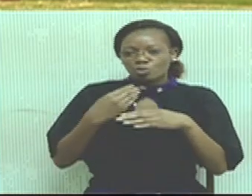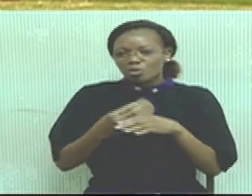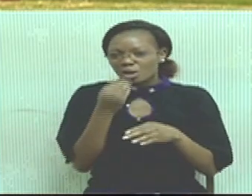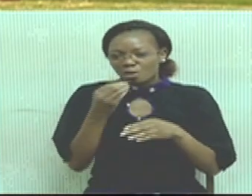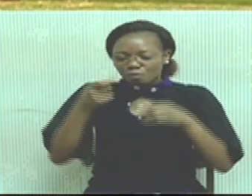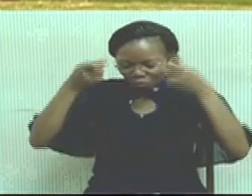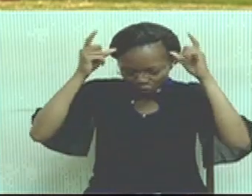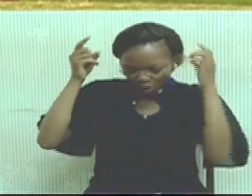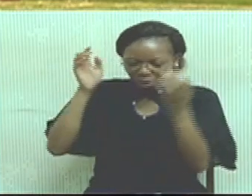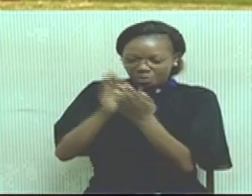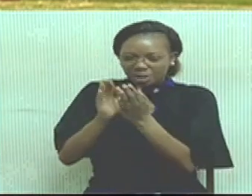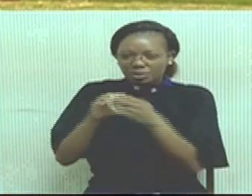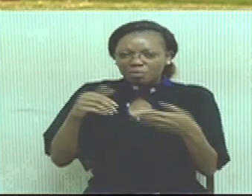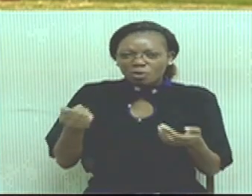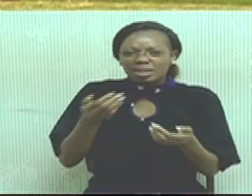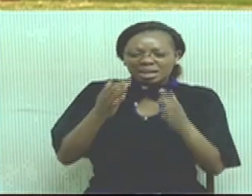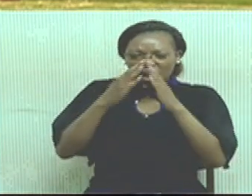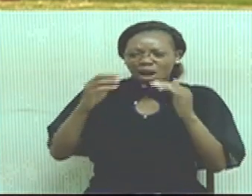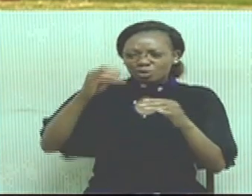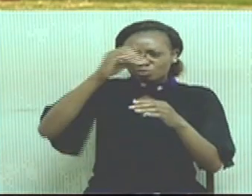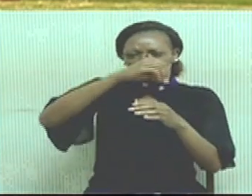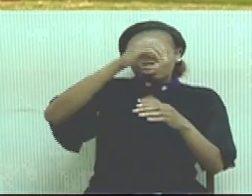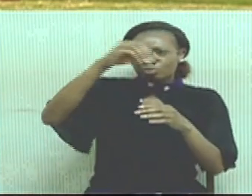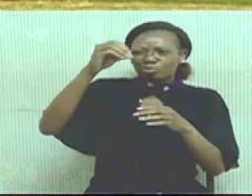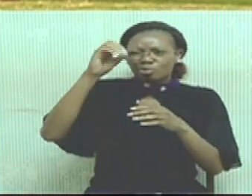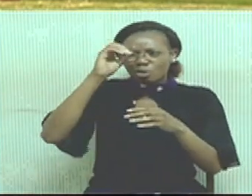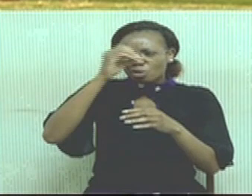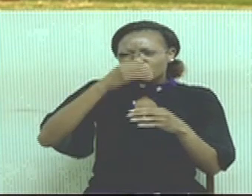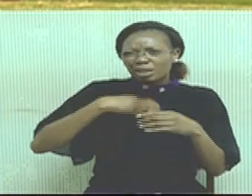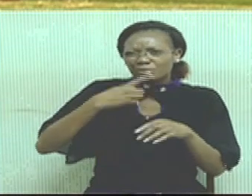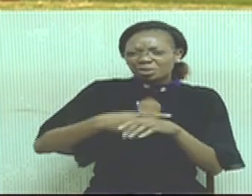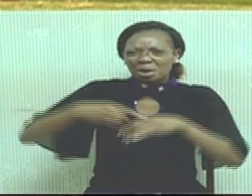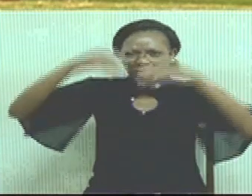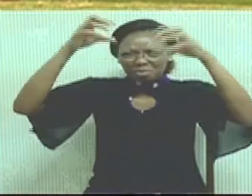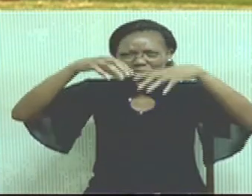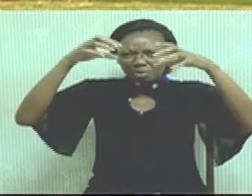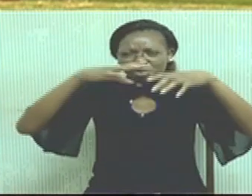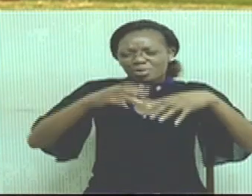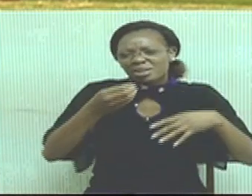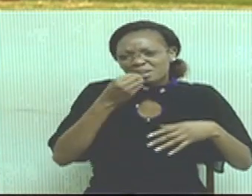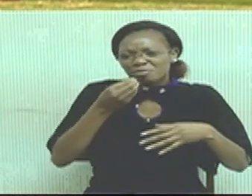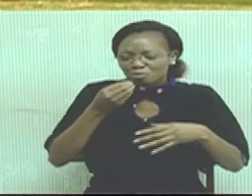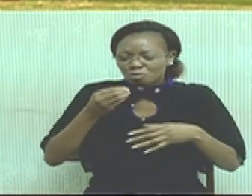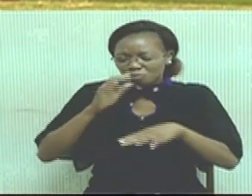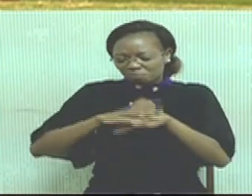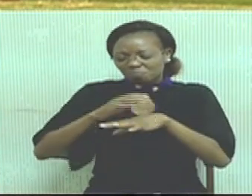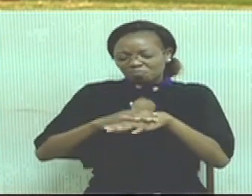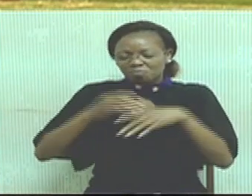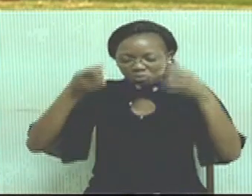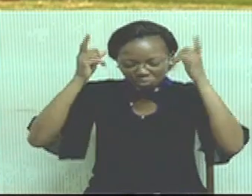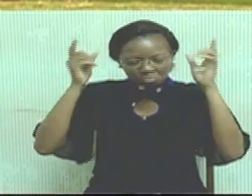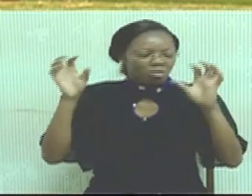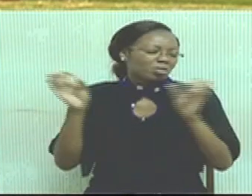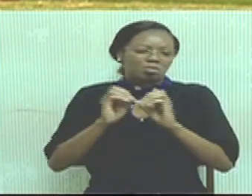kuhifadhia chakula cha mifugo wako. Na iwapo chumba hiki kinavuja, basi uende chakula kile kikawa kina afya njema kwa mifugo wako na